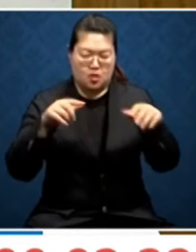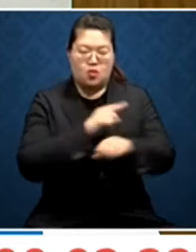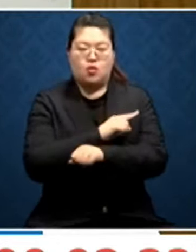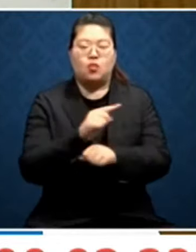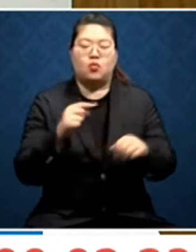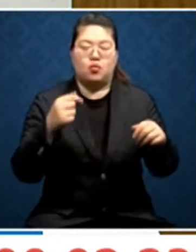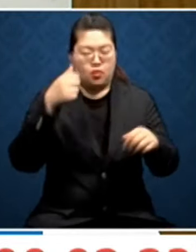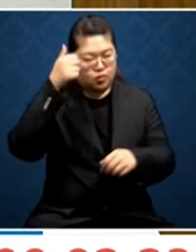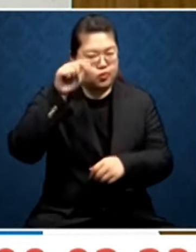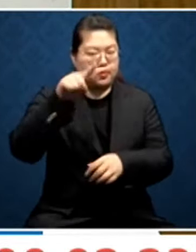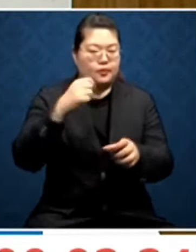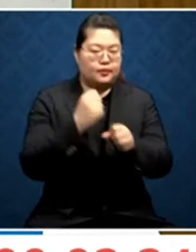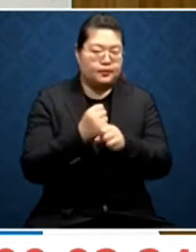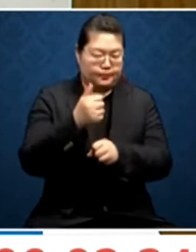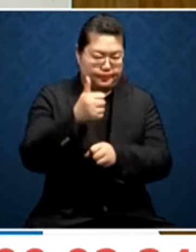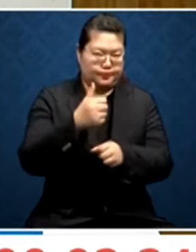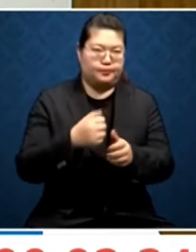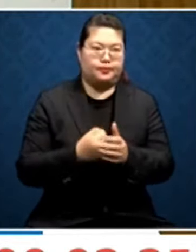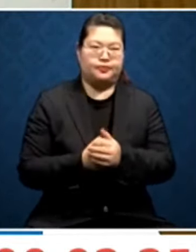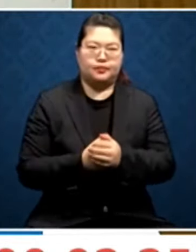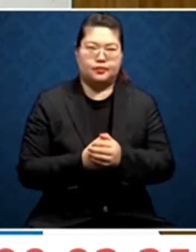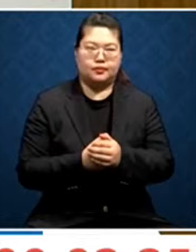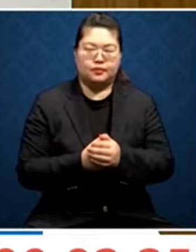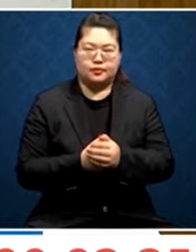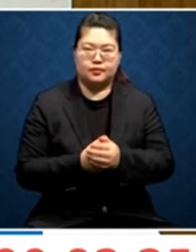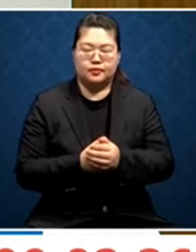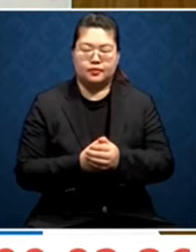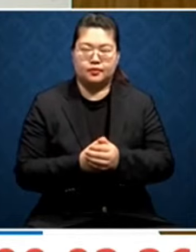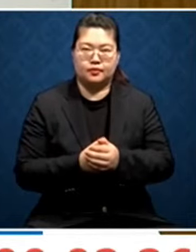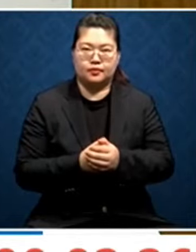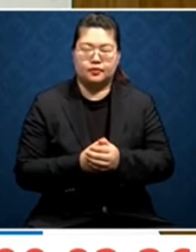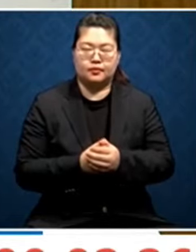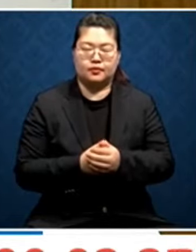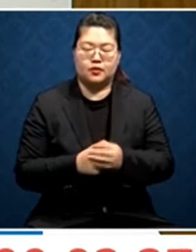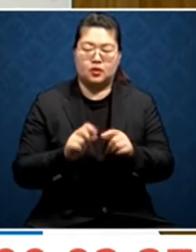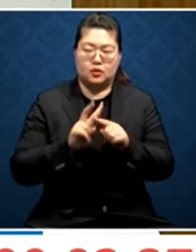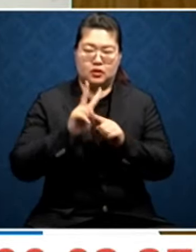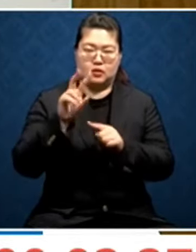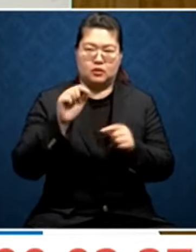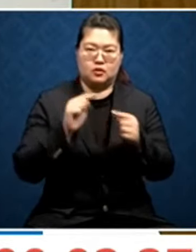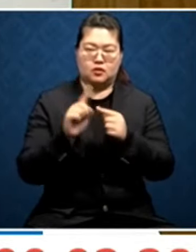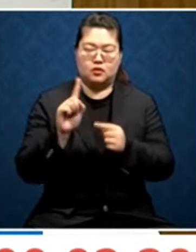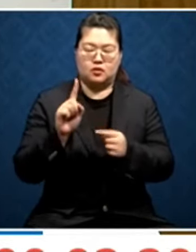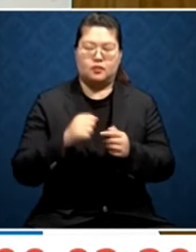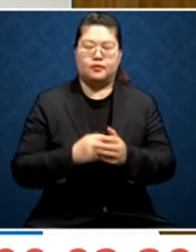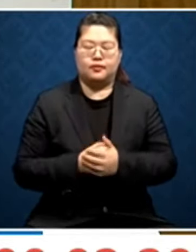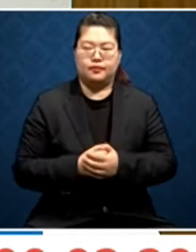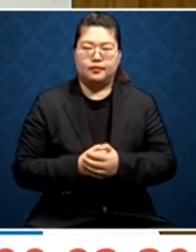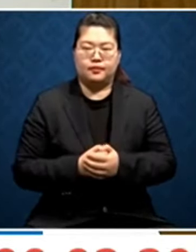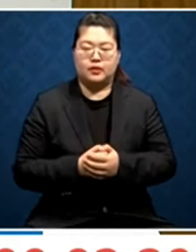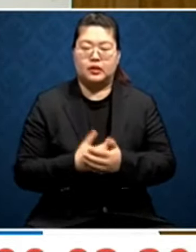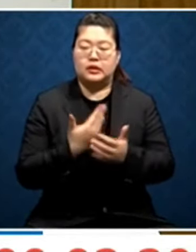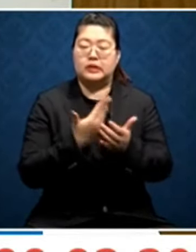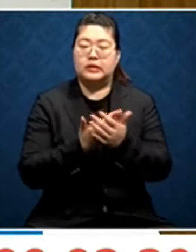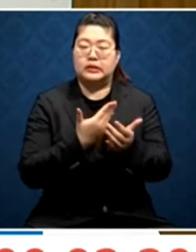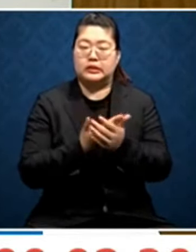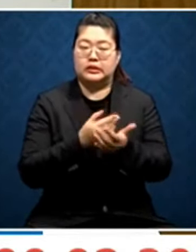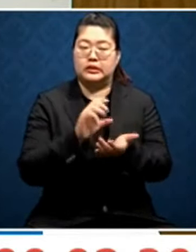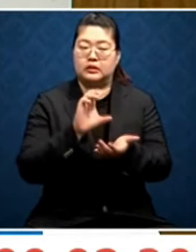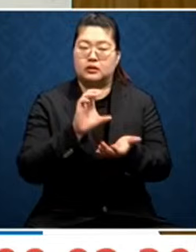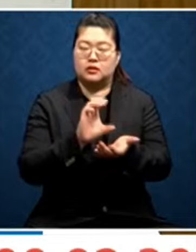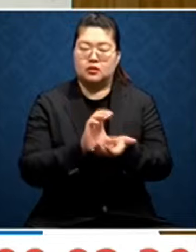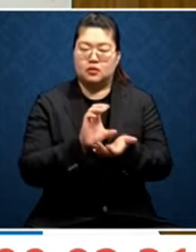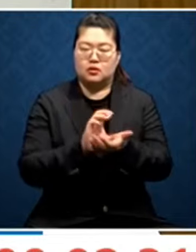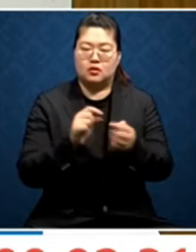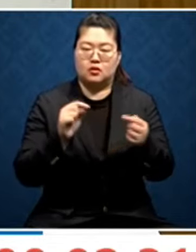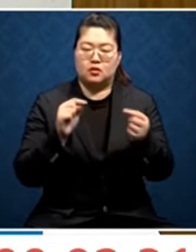วัน120วันก็ยังคงเดิมตรงนี้เป็นการเพิ่มเติมนะครับในส่วนที่2นะครับข้อ2ค่าใช้จ่ายในการออกเสียงประชาม